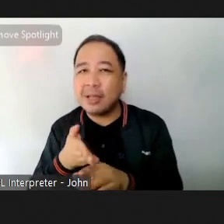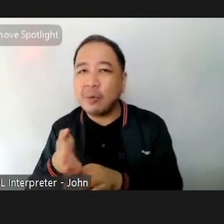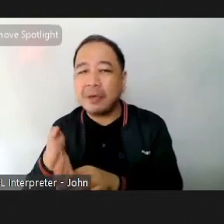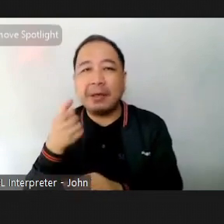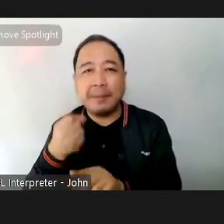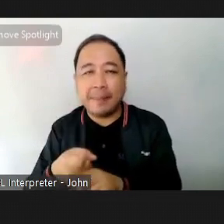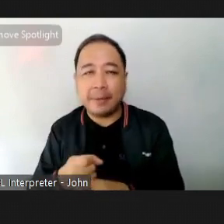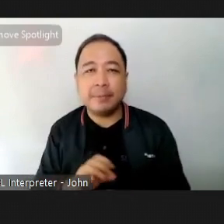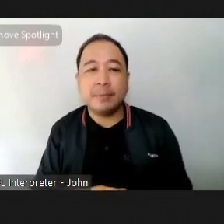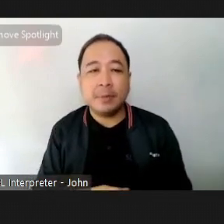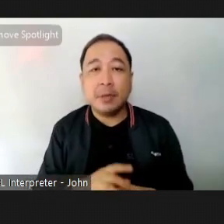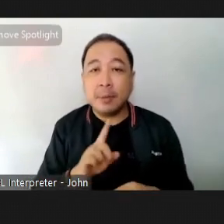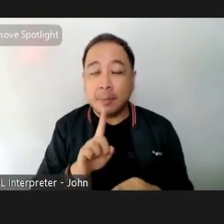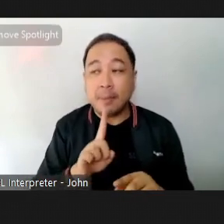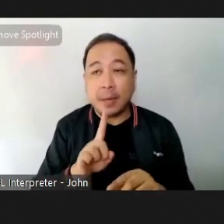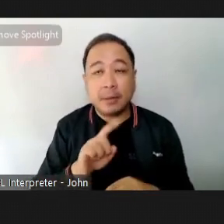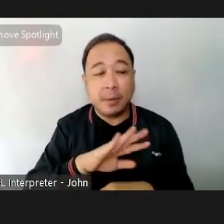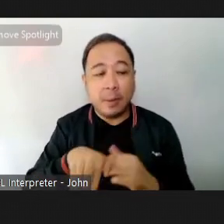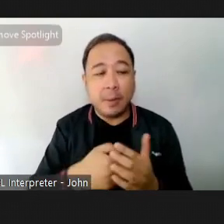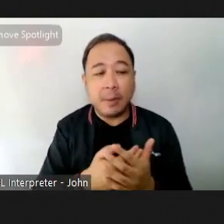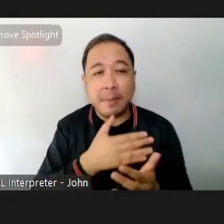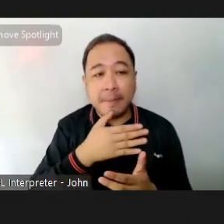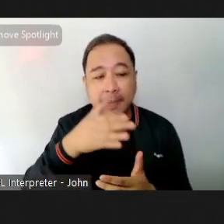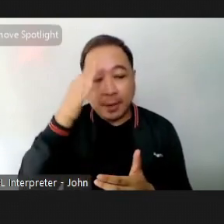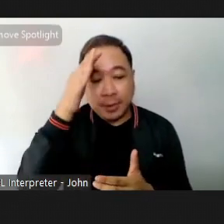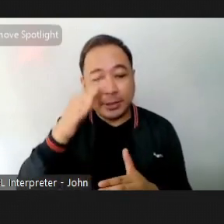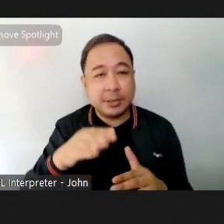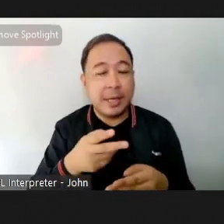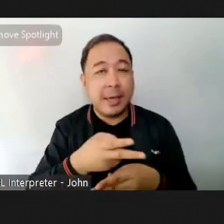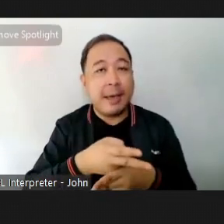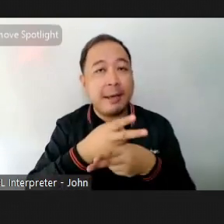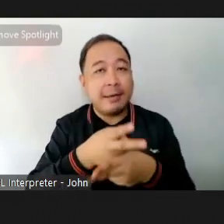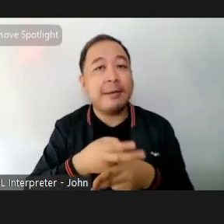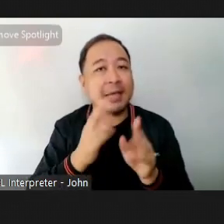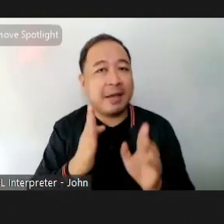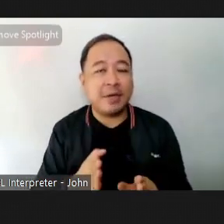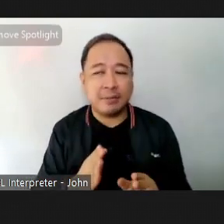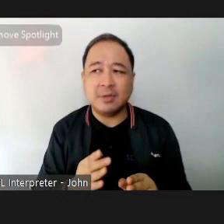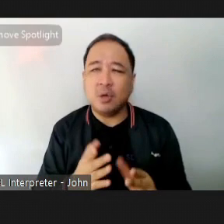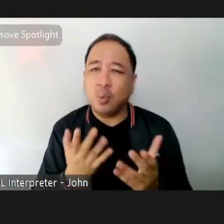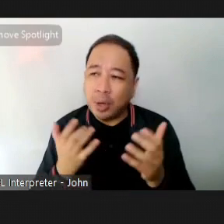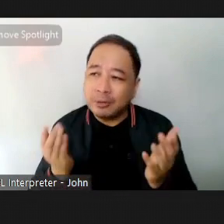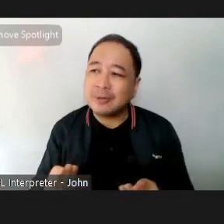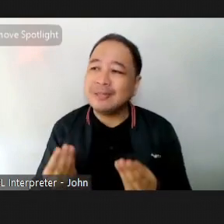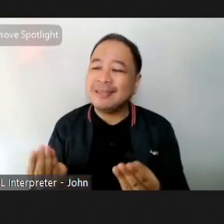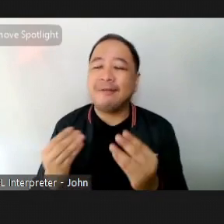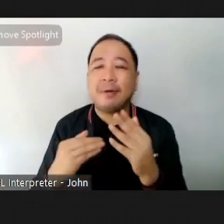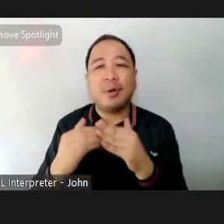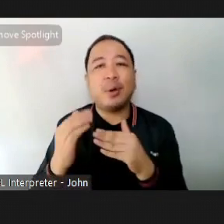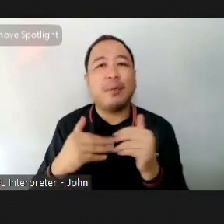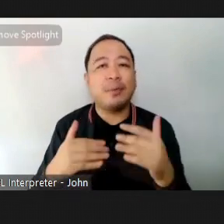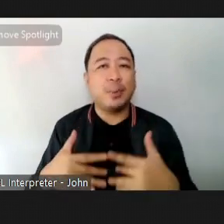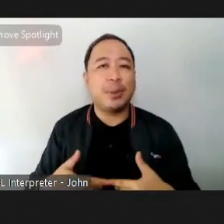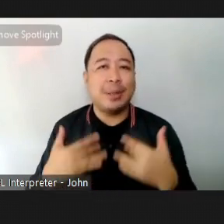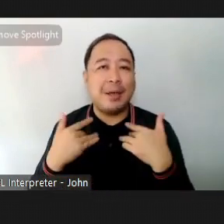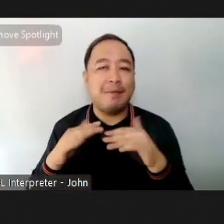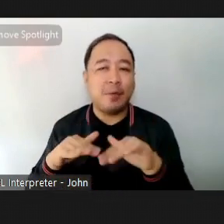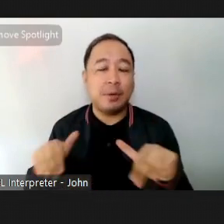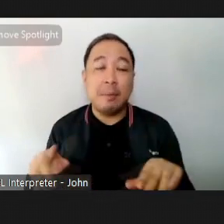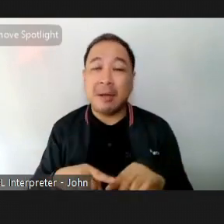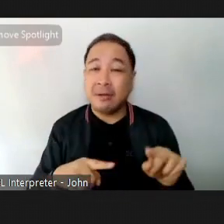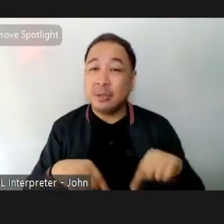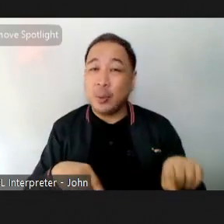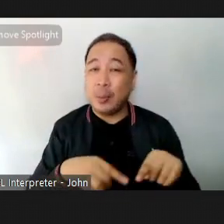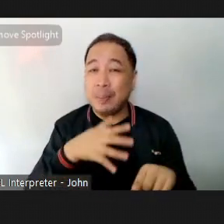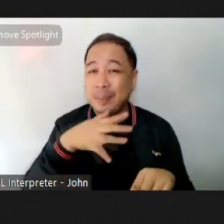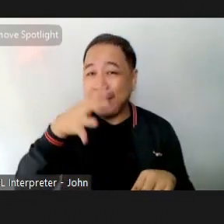and caregivers ayaw palakihin sa kahirapan ang kanilang mga anak. Pero wala silang choice or kulang